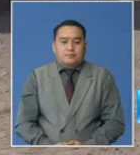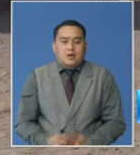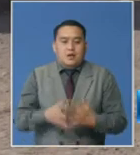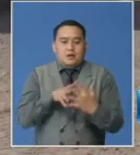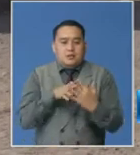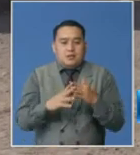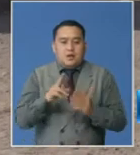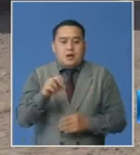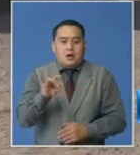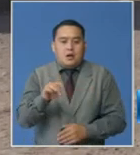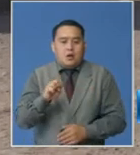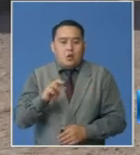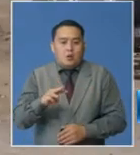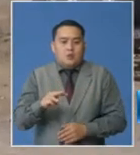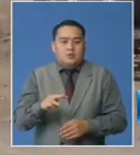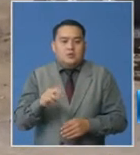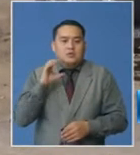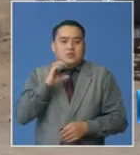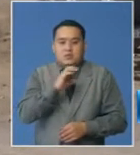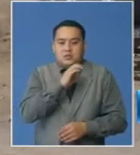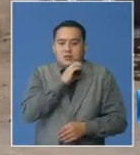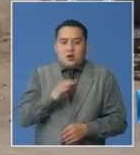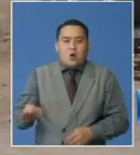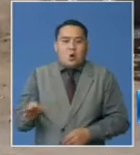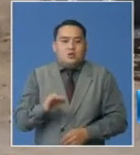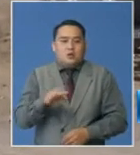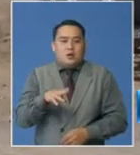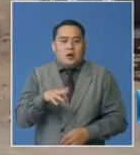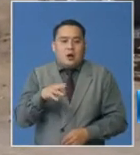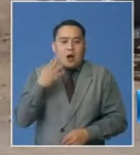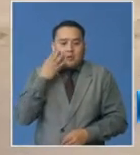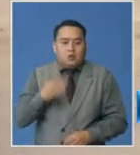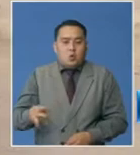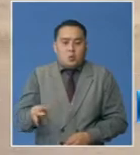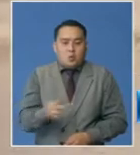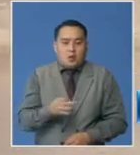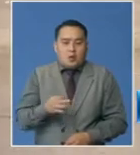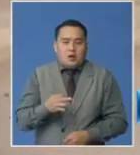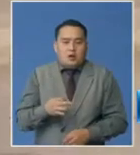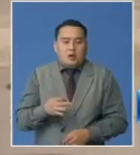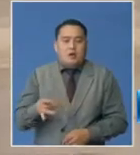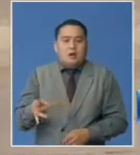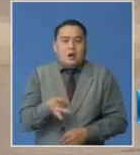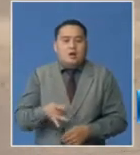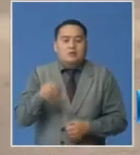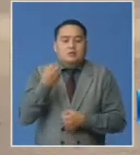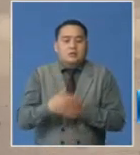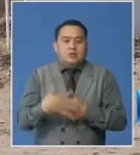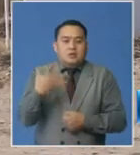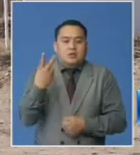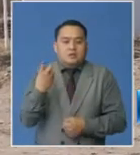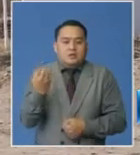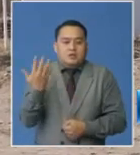Село Каракум – самая северная точка побережья озера Балхаш в Алматинской области. От райцентра его отделяют